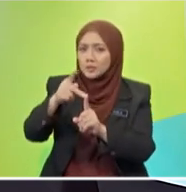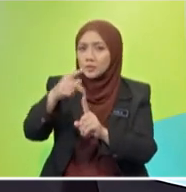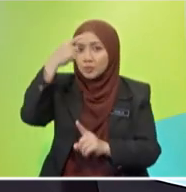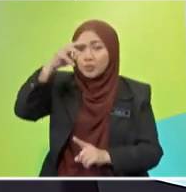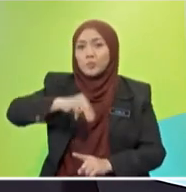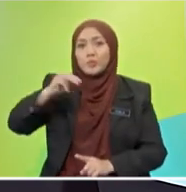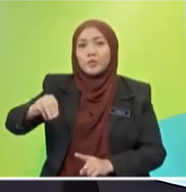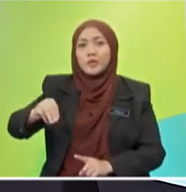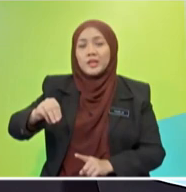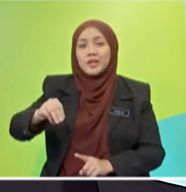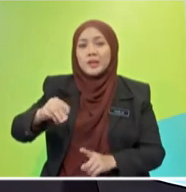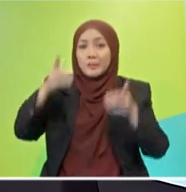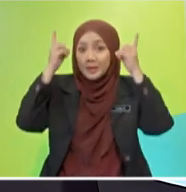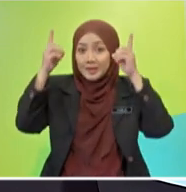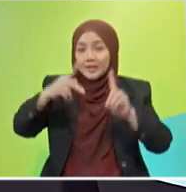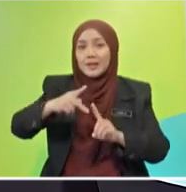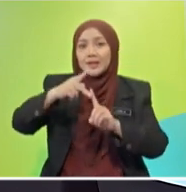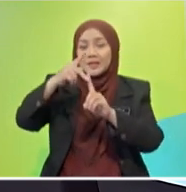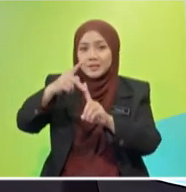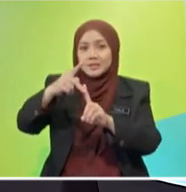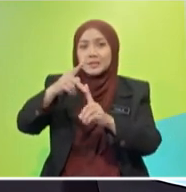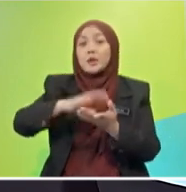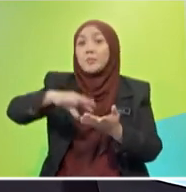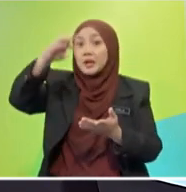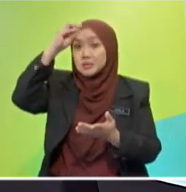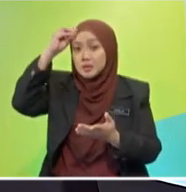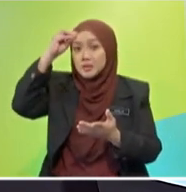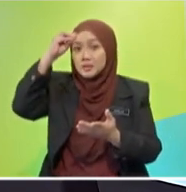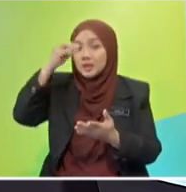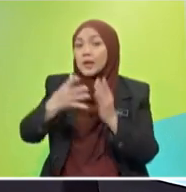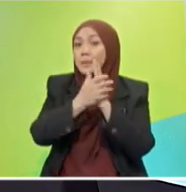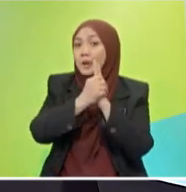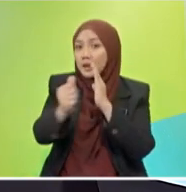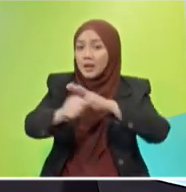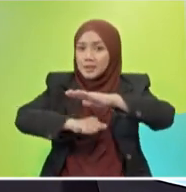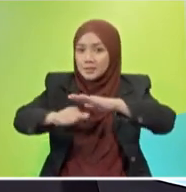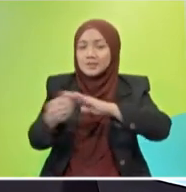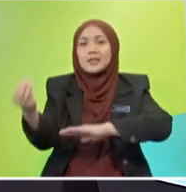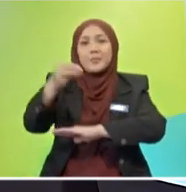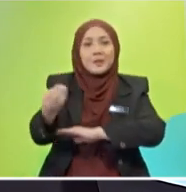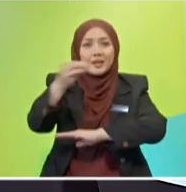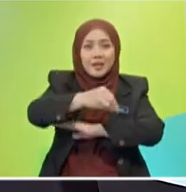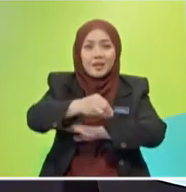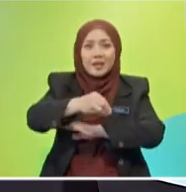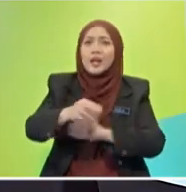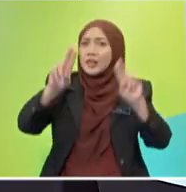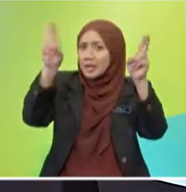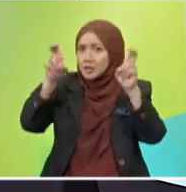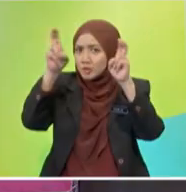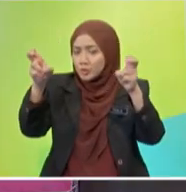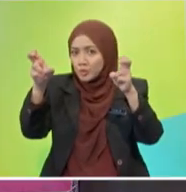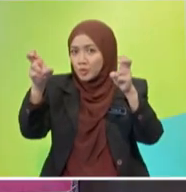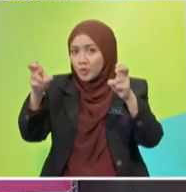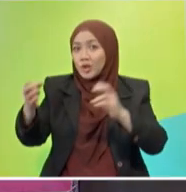kita tidak memberi penekanan terhadap mata pelajaran yaitu kemahiran asas tanaman dengan topik hari ini yaitu